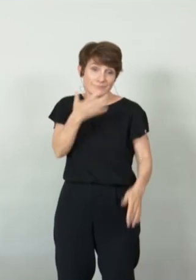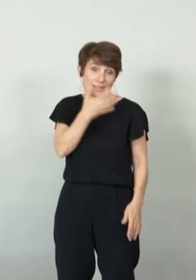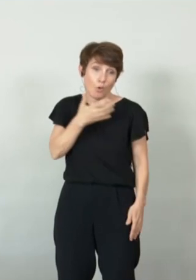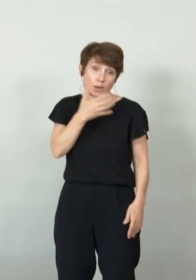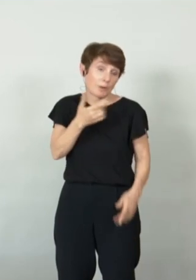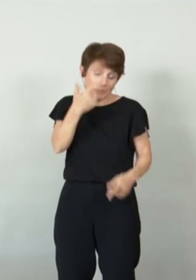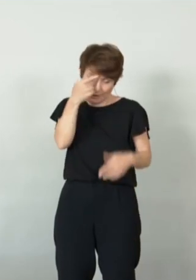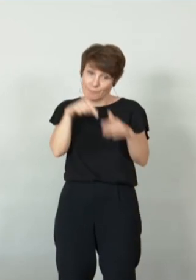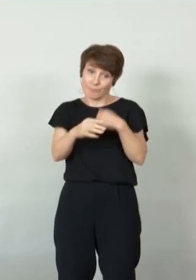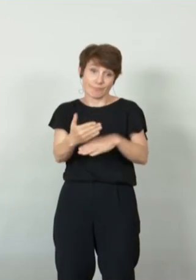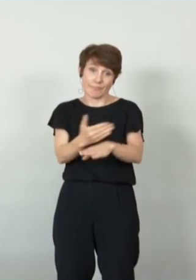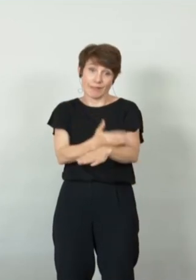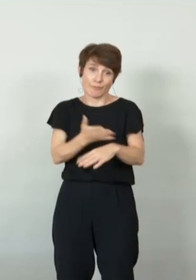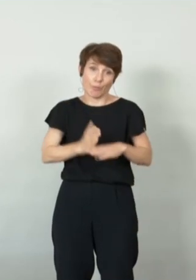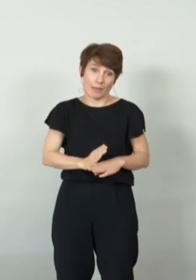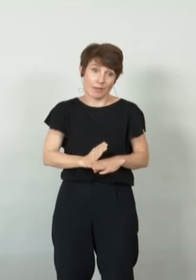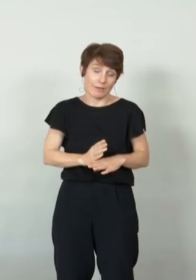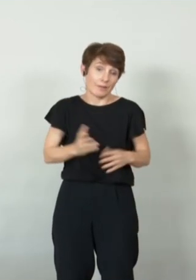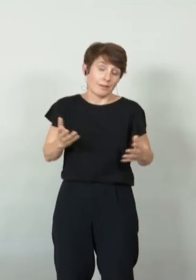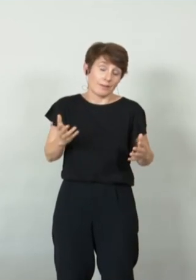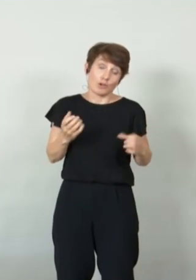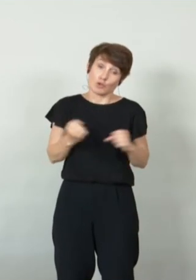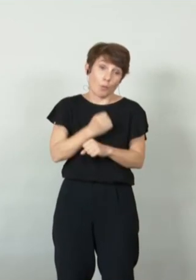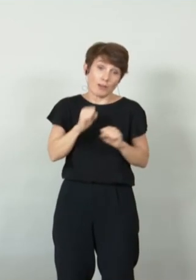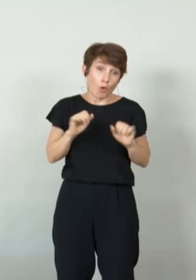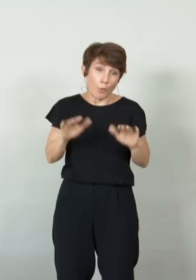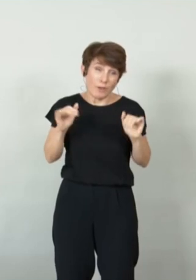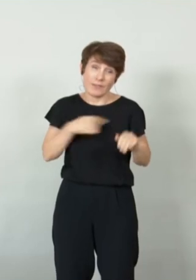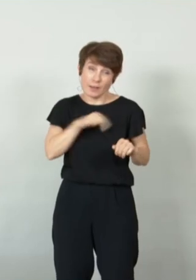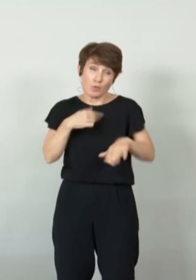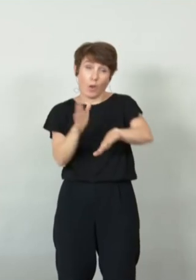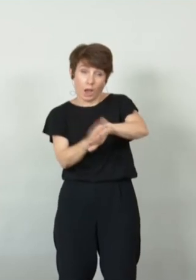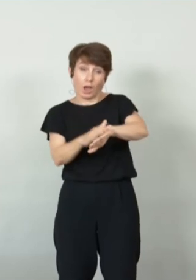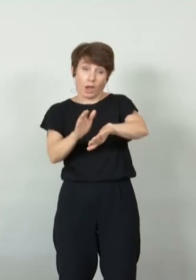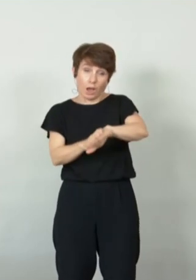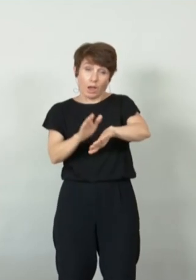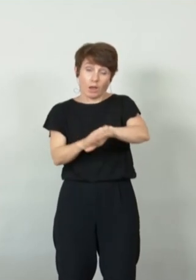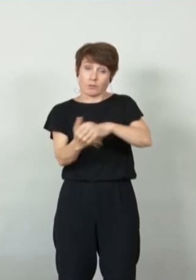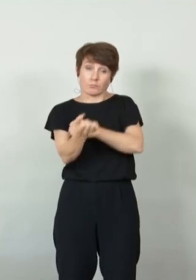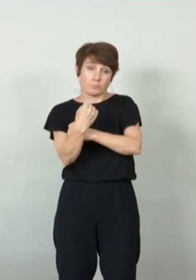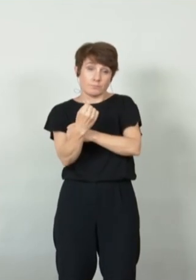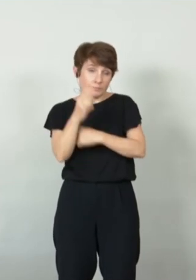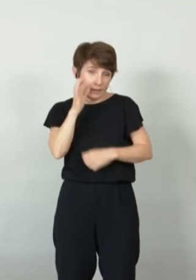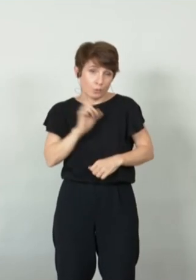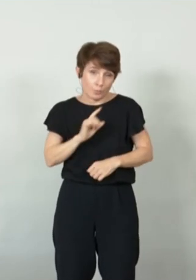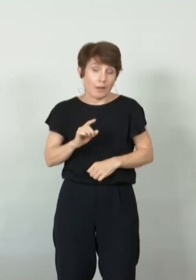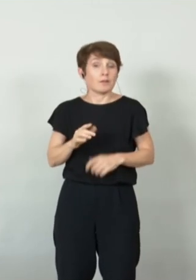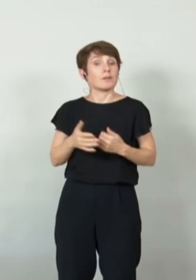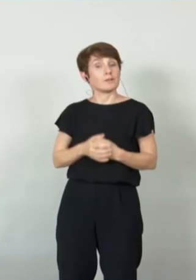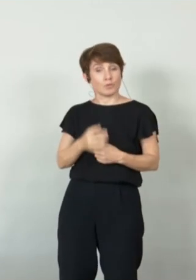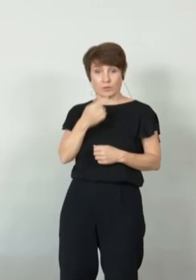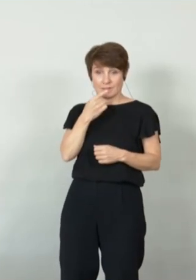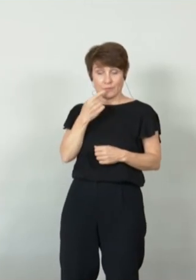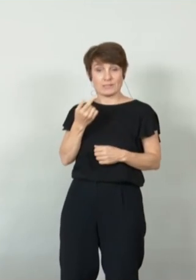prévisible et donc probablement évitable en grande partie puisque nous n'avons eu de cesse de vous alerter sur le sujet vous ne recevez que 13% des ressources